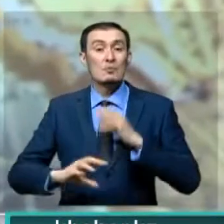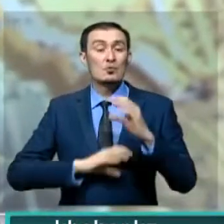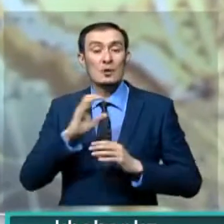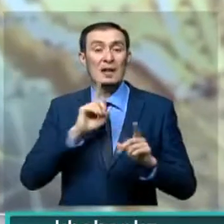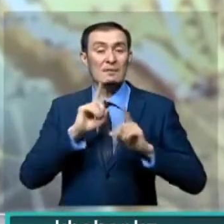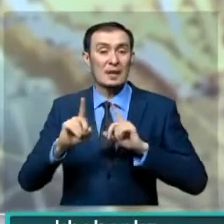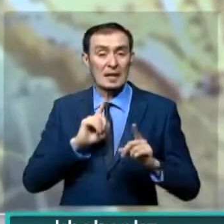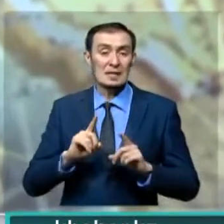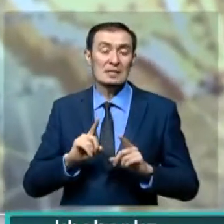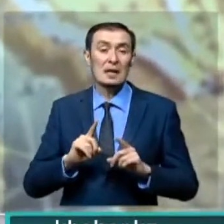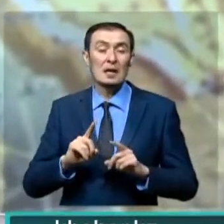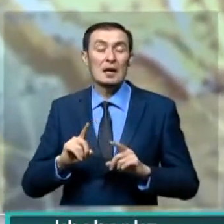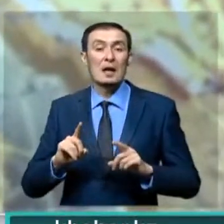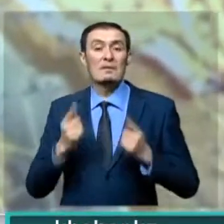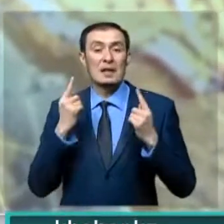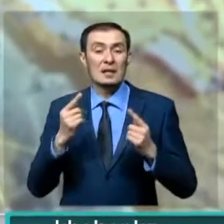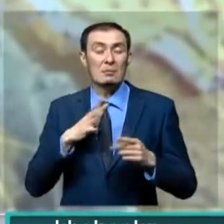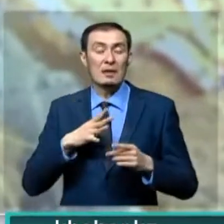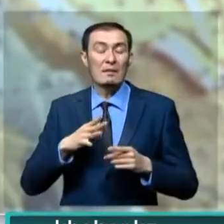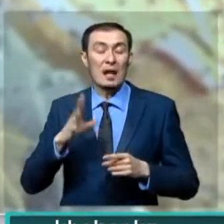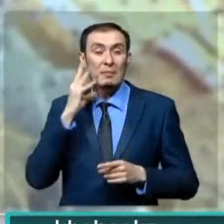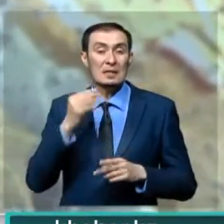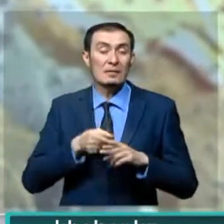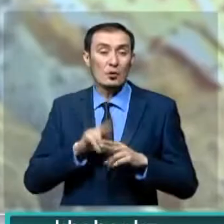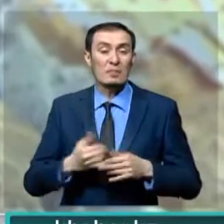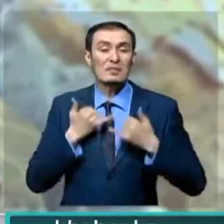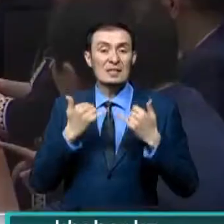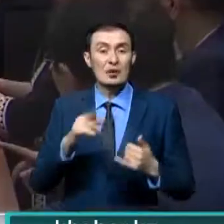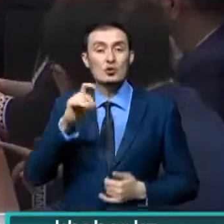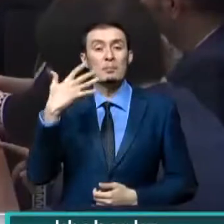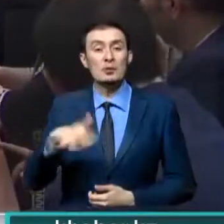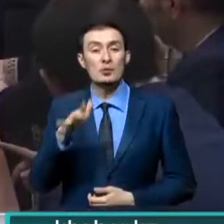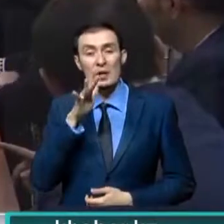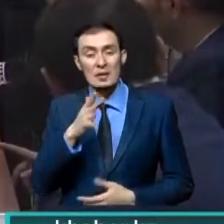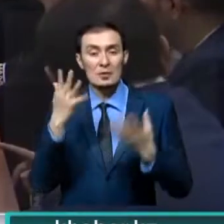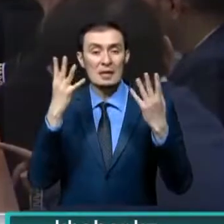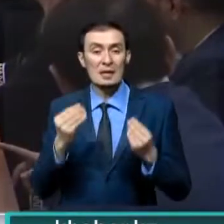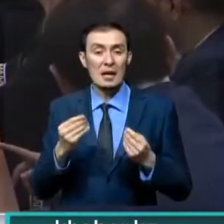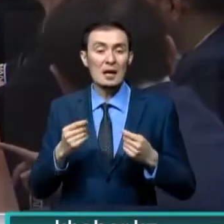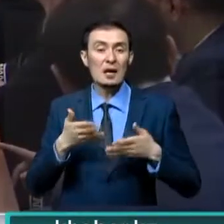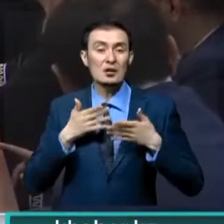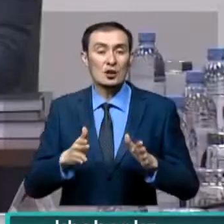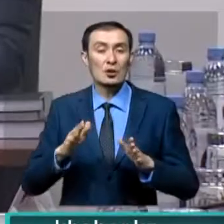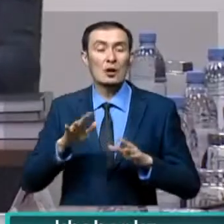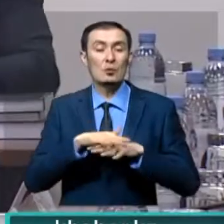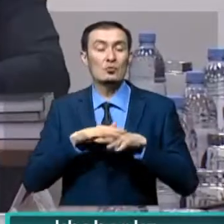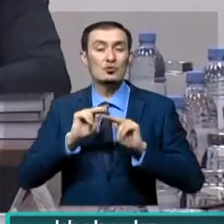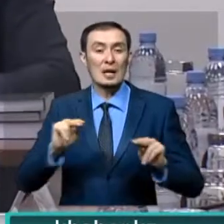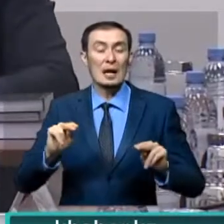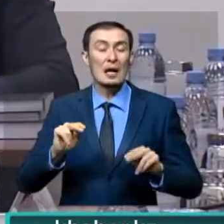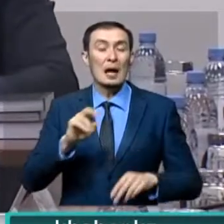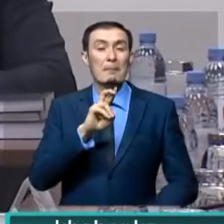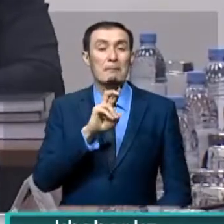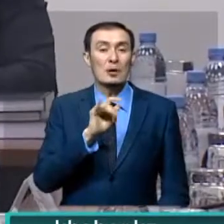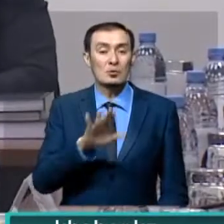Международная конференция «Созвучие великих» прошла в Алма-Аты. Ее посвятили 150-летию со дня рождения народного учителя Ахмета Байтурсынова